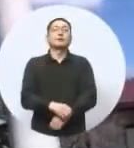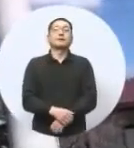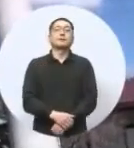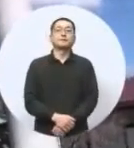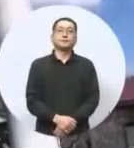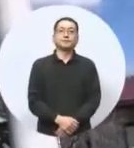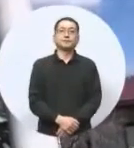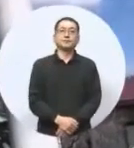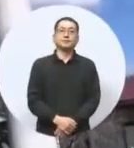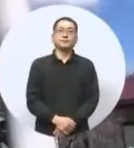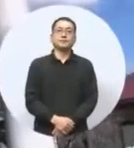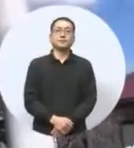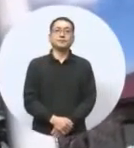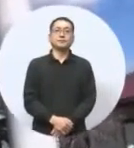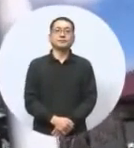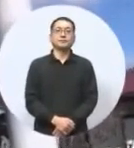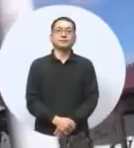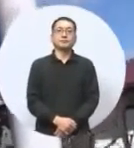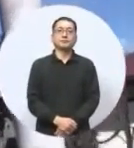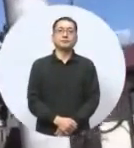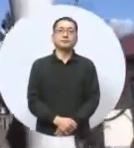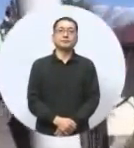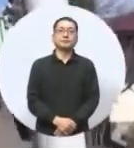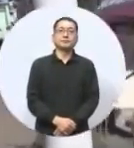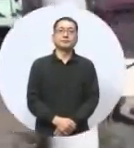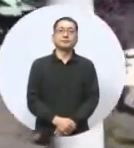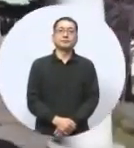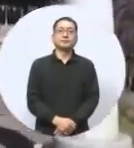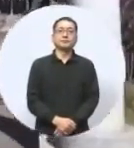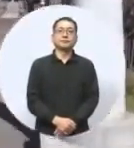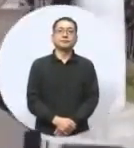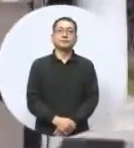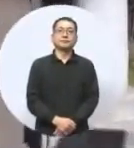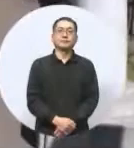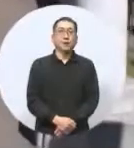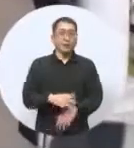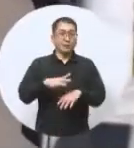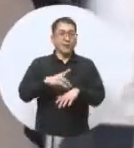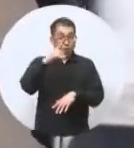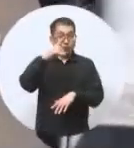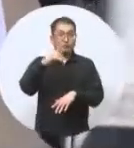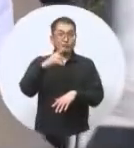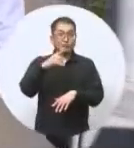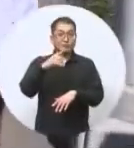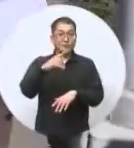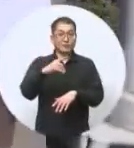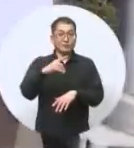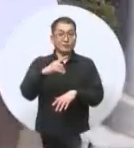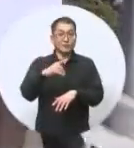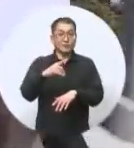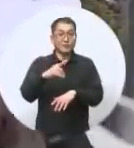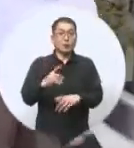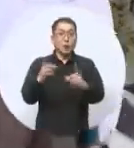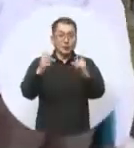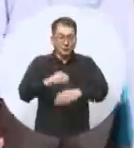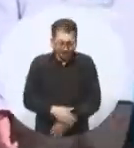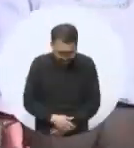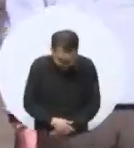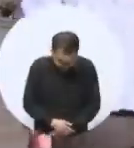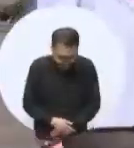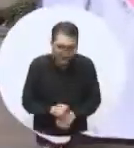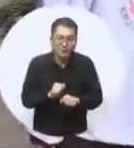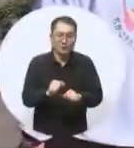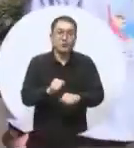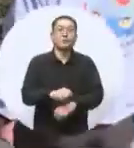で祀られております。 はい、見どころがあるとおっしゃってました。 そうですね、まず、はい、ちょっとご挨拶し